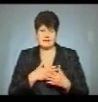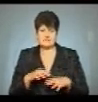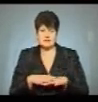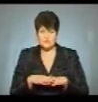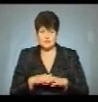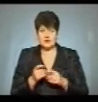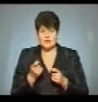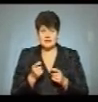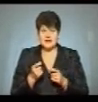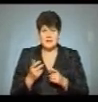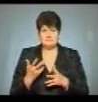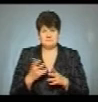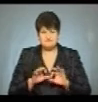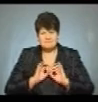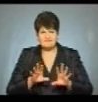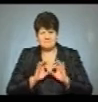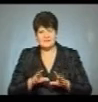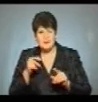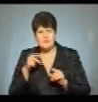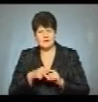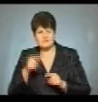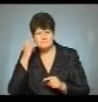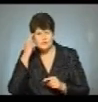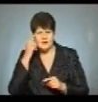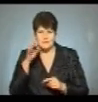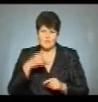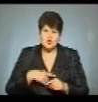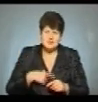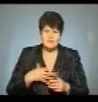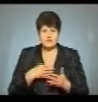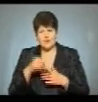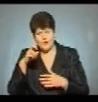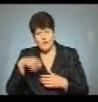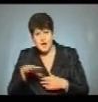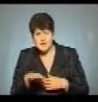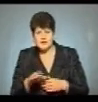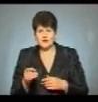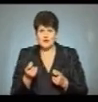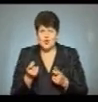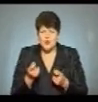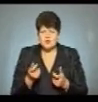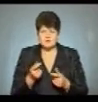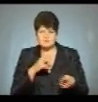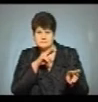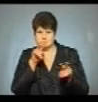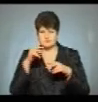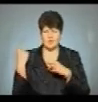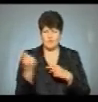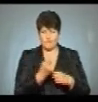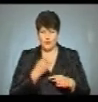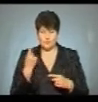аби їх трошки пригрузити. Пригрузити думками про себе, про свою країну, трошки озирнутися навколо, побачити